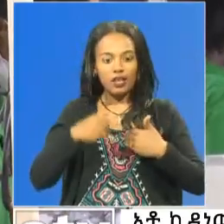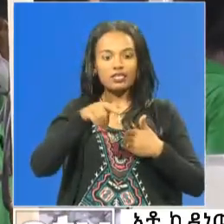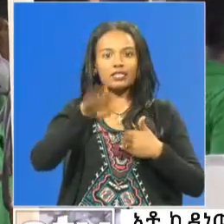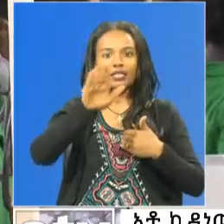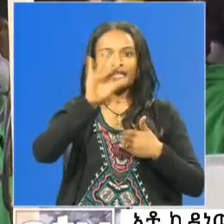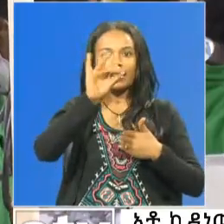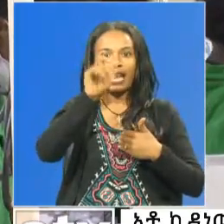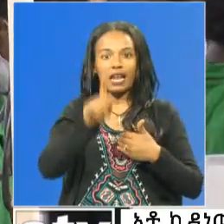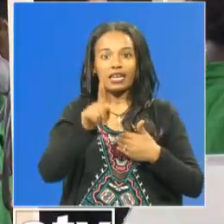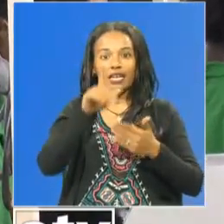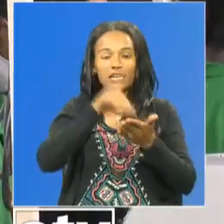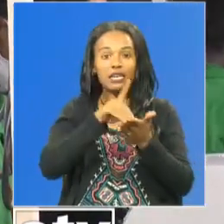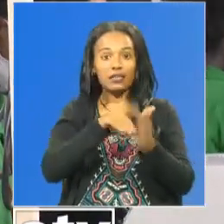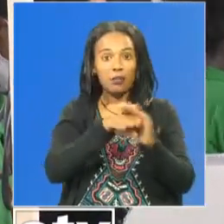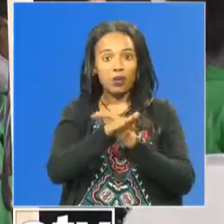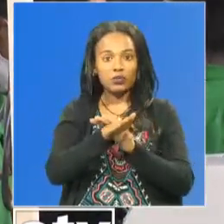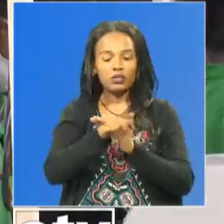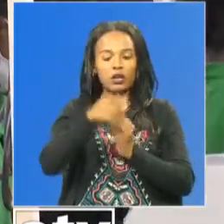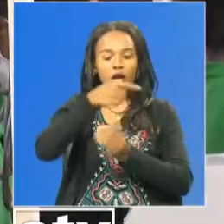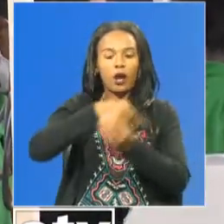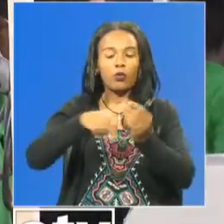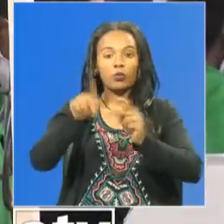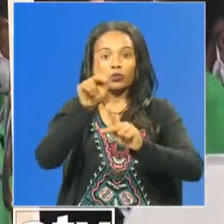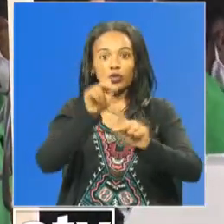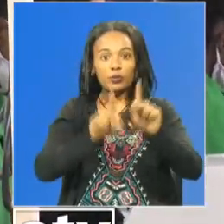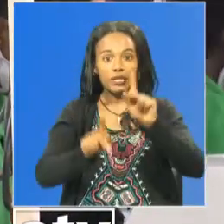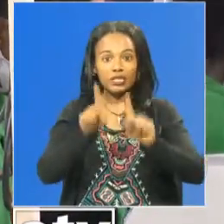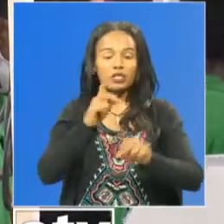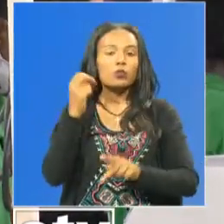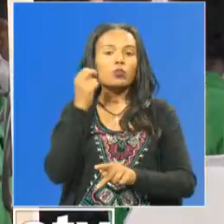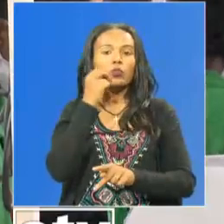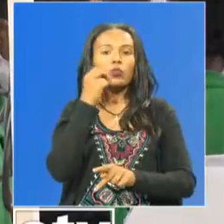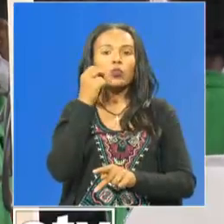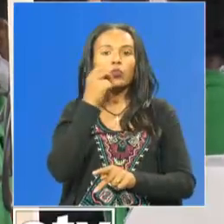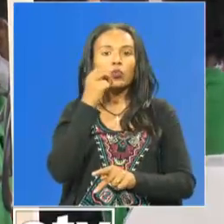ገላን ከተማ ውስጥ እና ለአካባቢ ህብረተሰቦች ውሃ